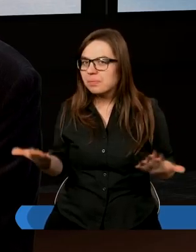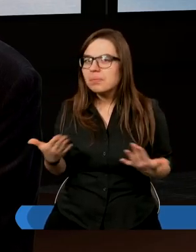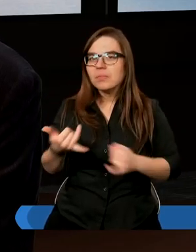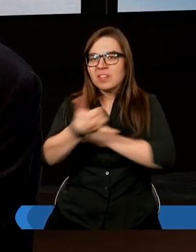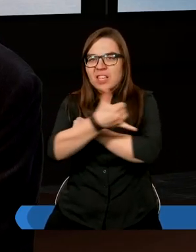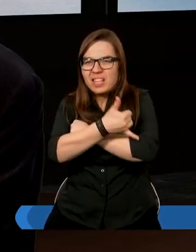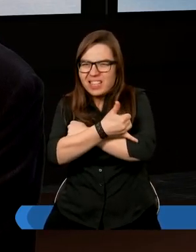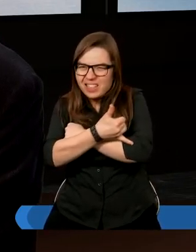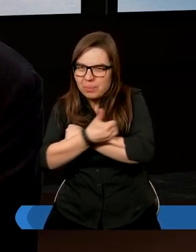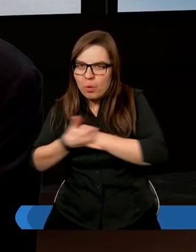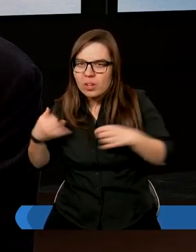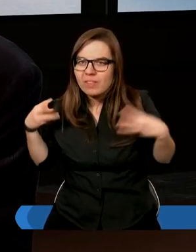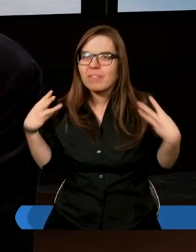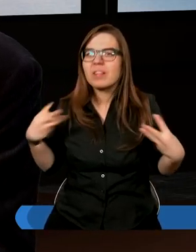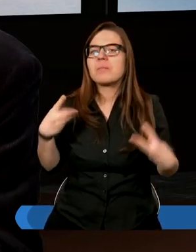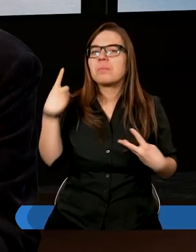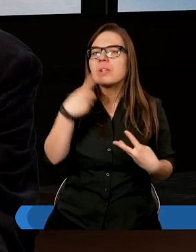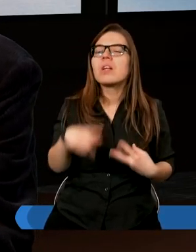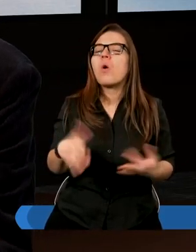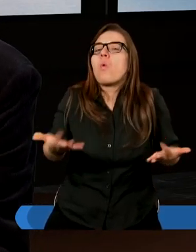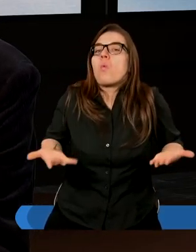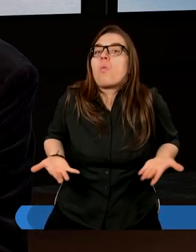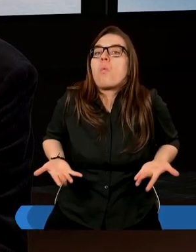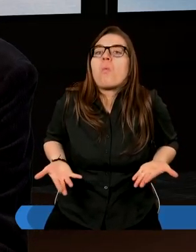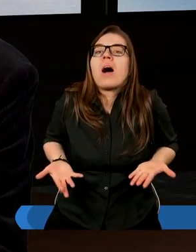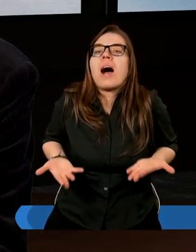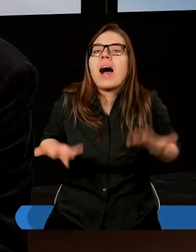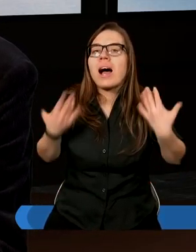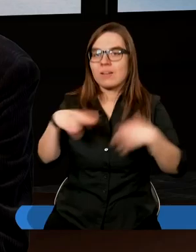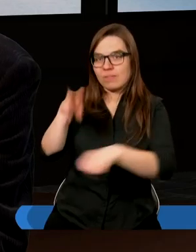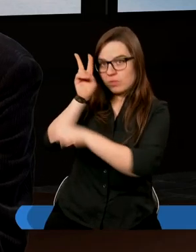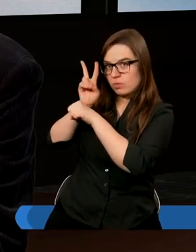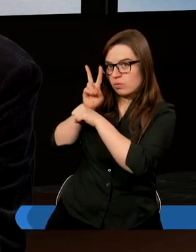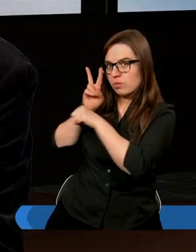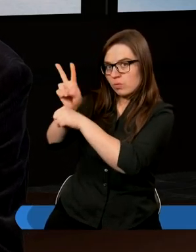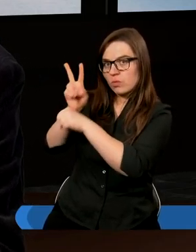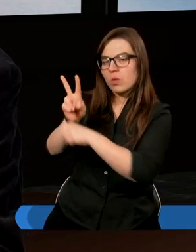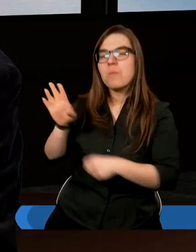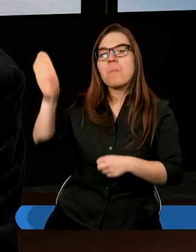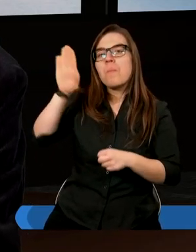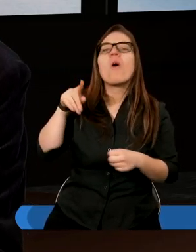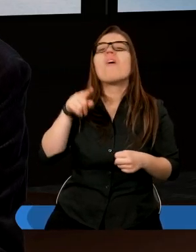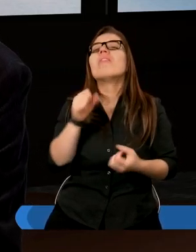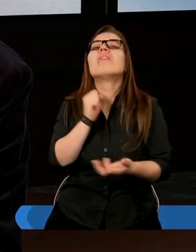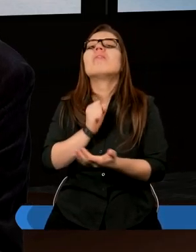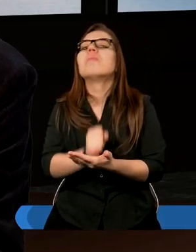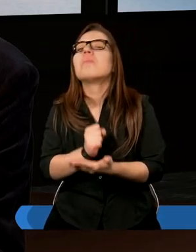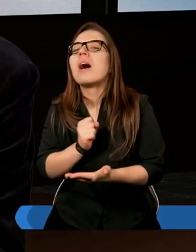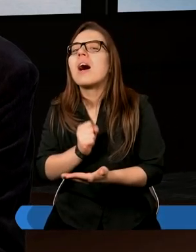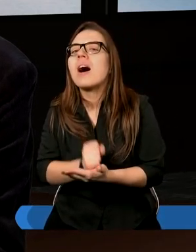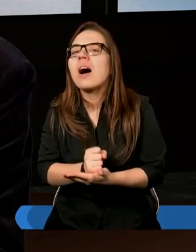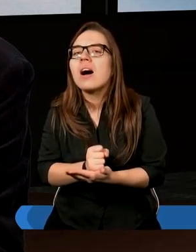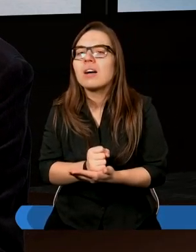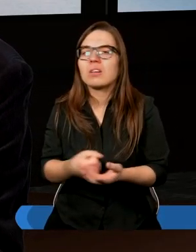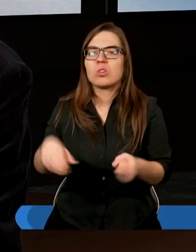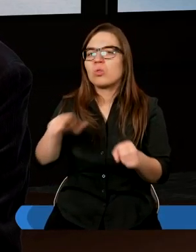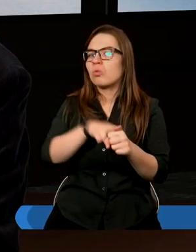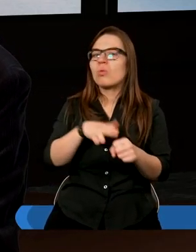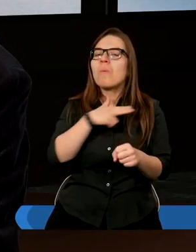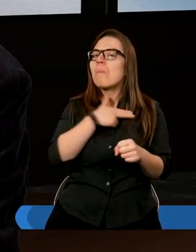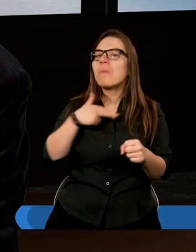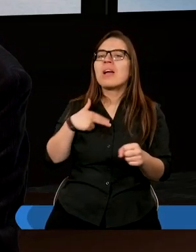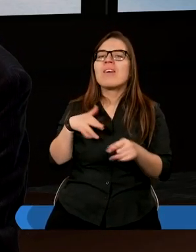podkreśliłem. łatwiej jest ufać Bogu w tych sprawach, na które nie mamy